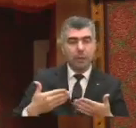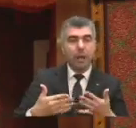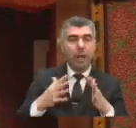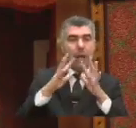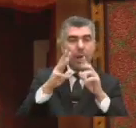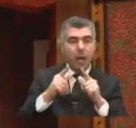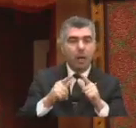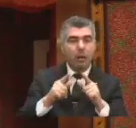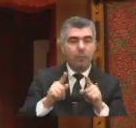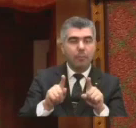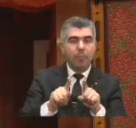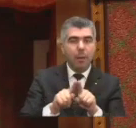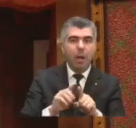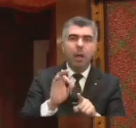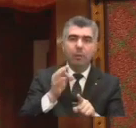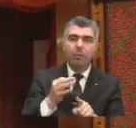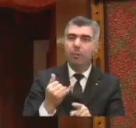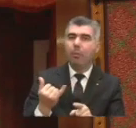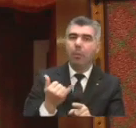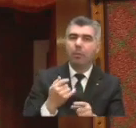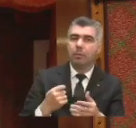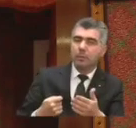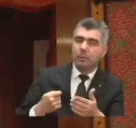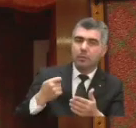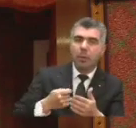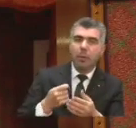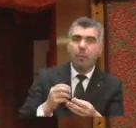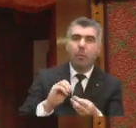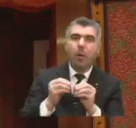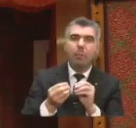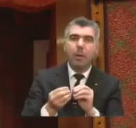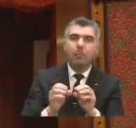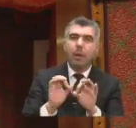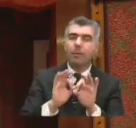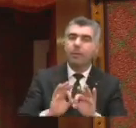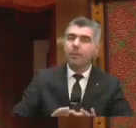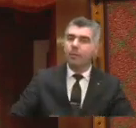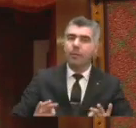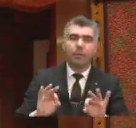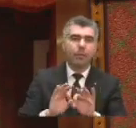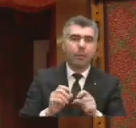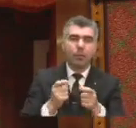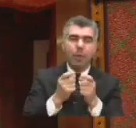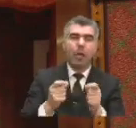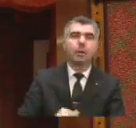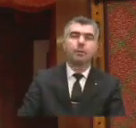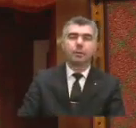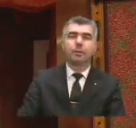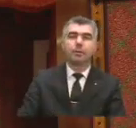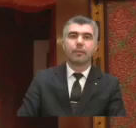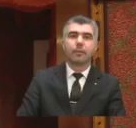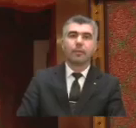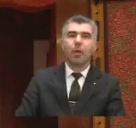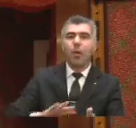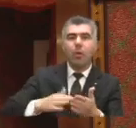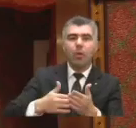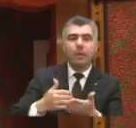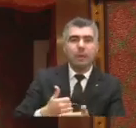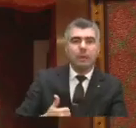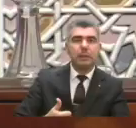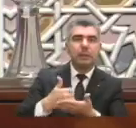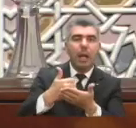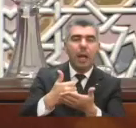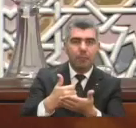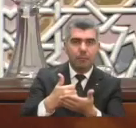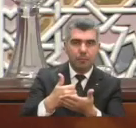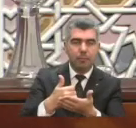بأن رجعات هذه الدينامية باش ما تبقاش مشكل السيولة في هذه الشركات. كاين كذلك كل الدعم اللي كنجيبوه في